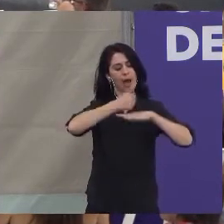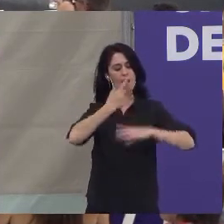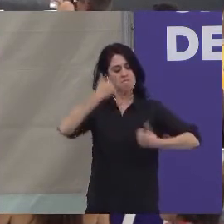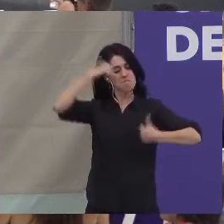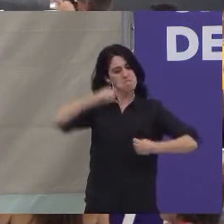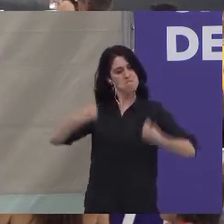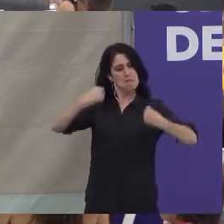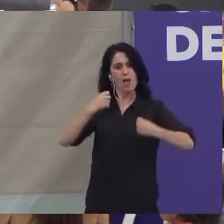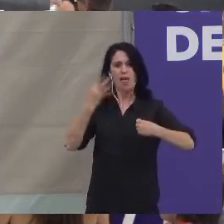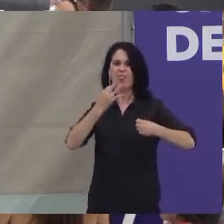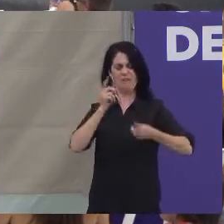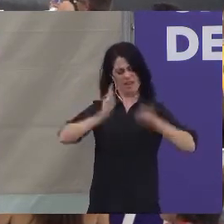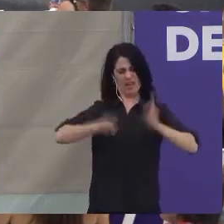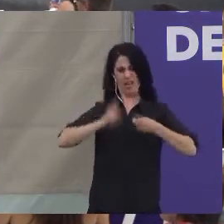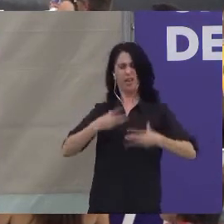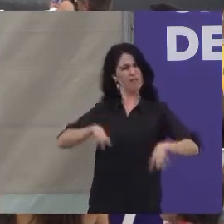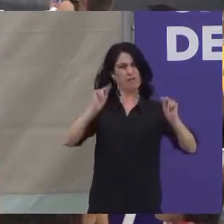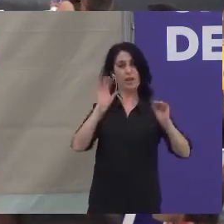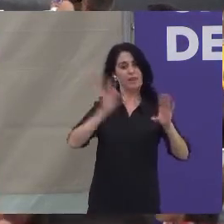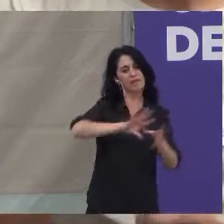la cultura organitzativa.